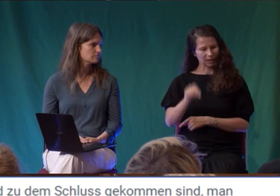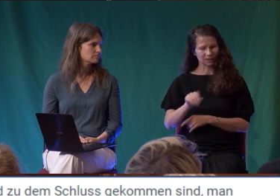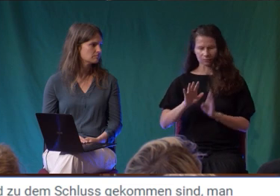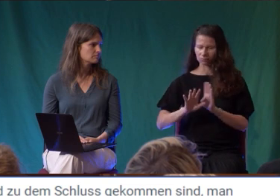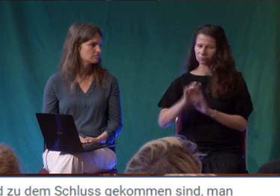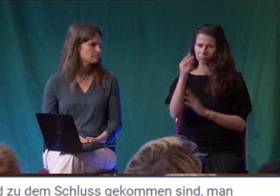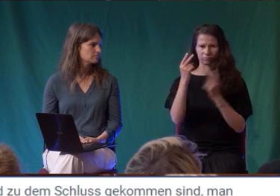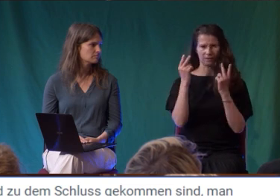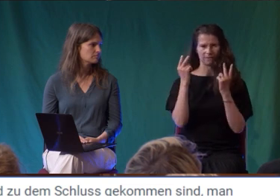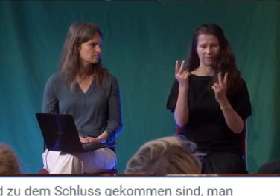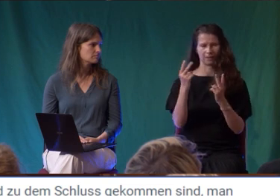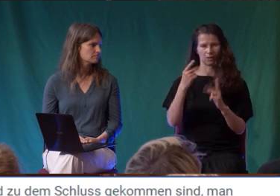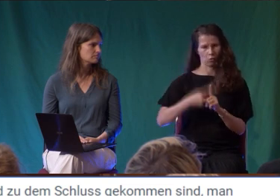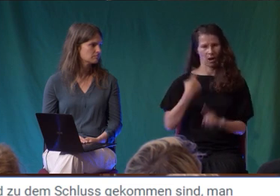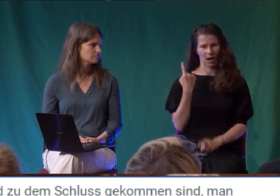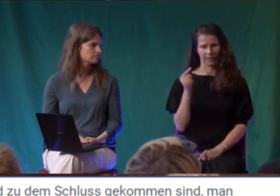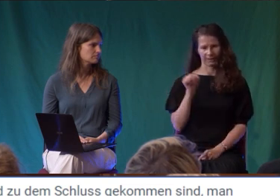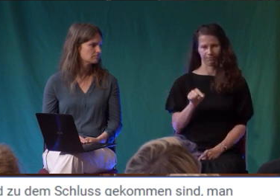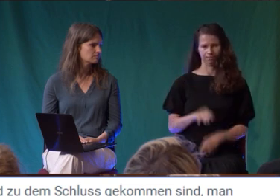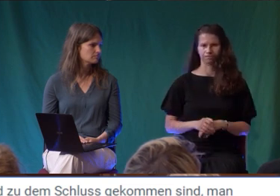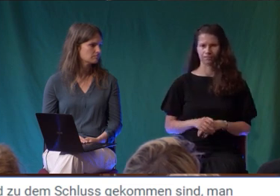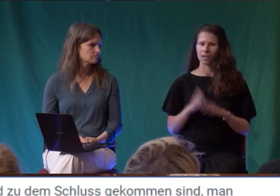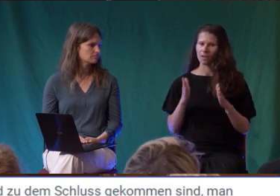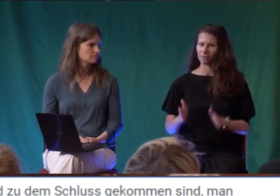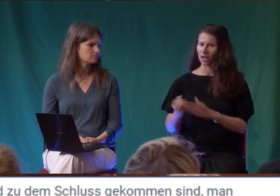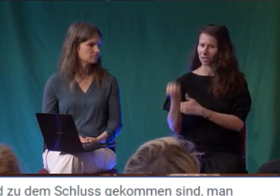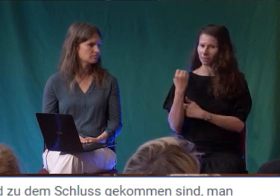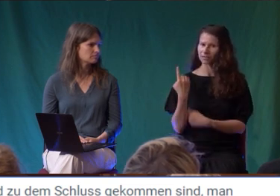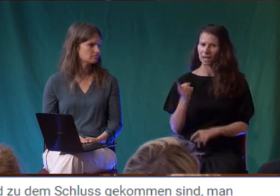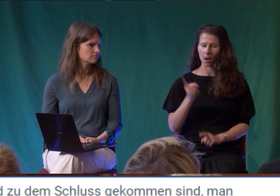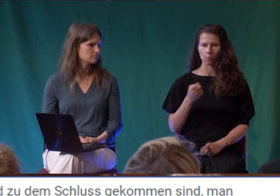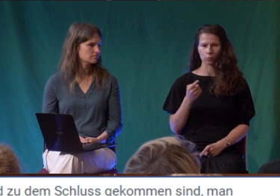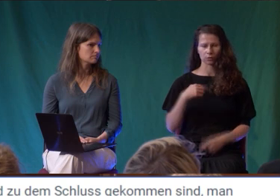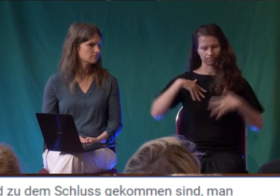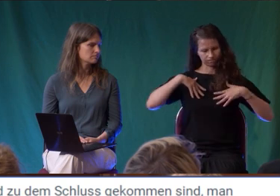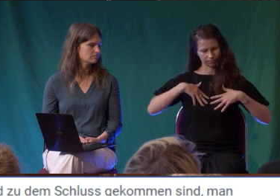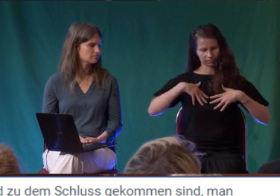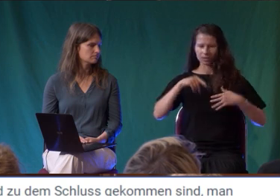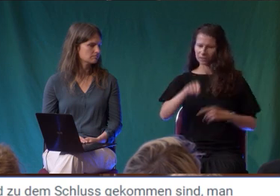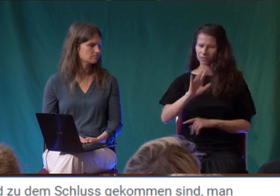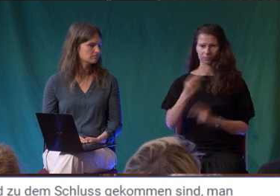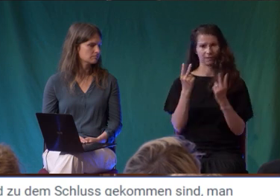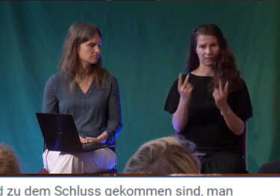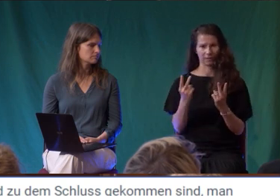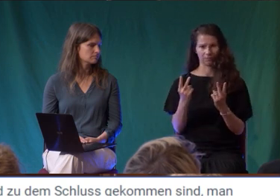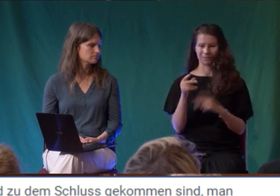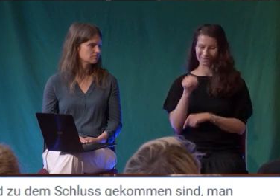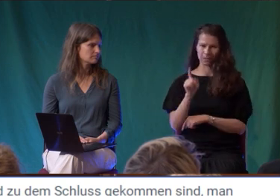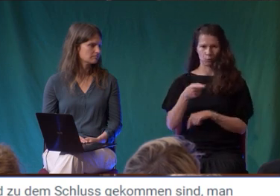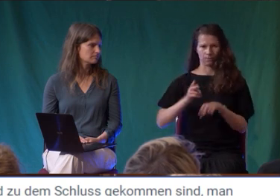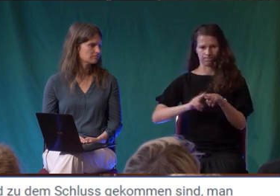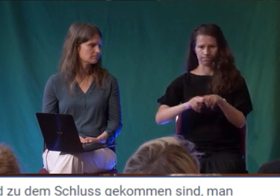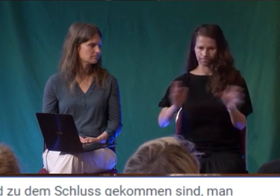und Fachkräfte müssen eigentlich die Überzeugung mitbringen dass das das Wichtigste ist und daran auch zu arbeiten